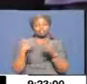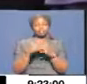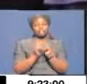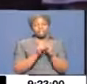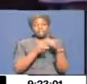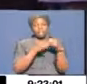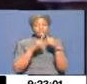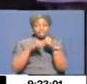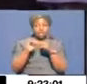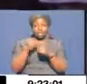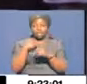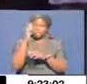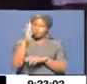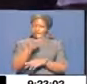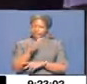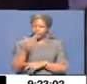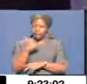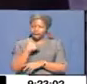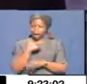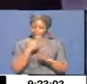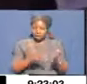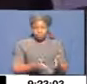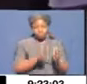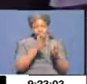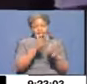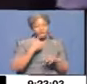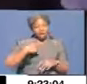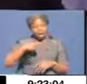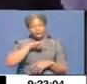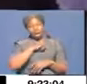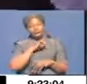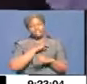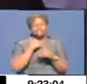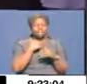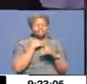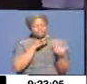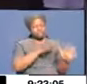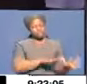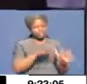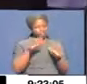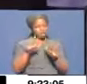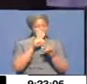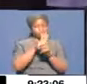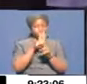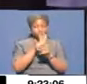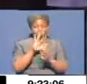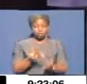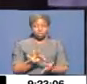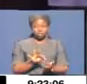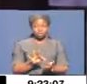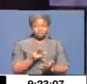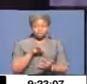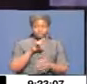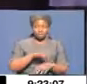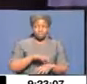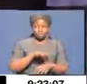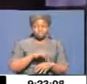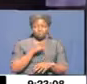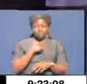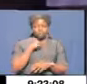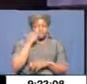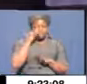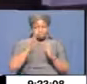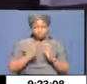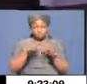tujawahi kuwa na barabara hapa, tumekuwa tukipitia kwa mashida mengi, wakati kuna mgonjwa ama kuna